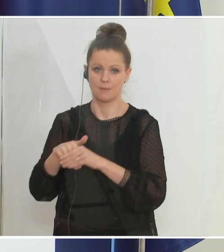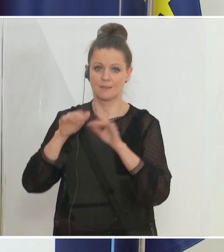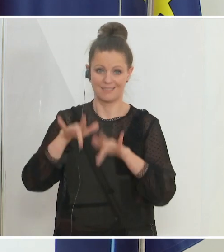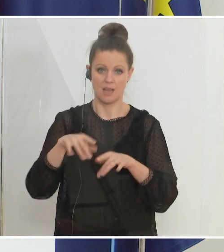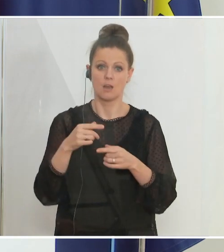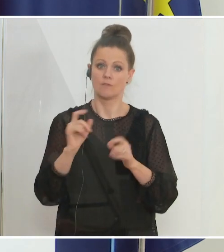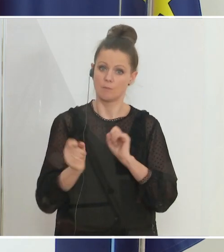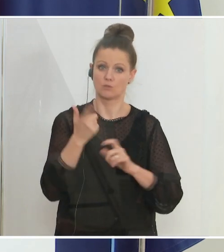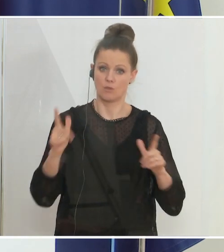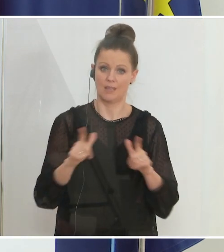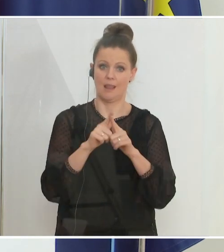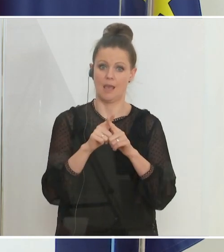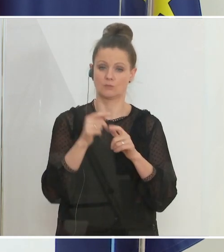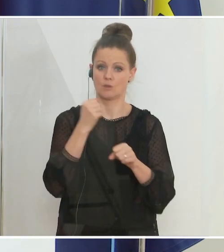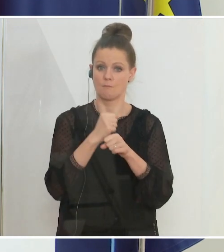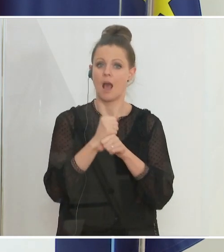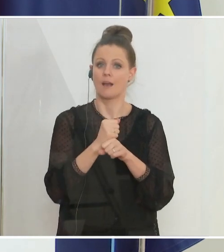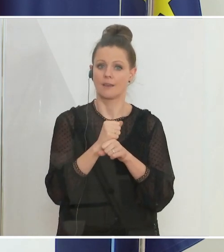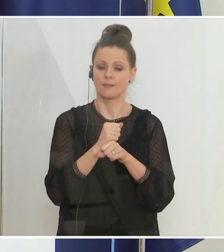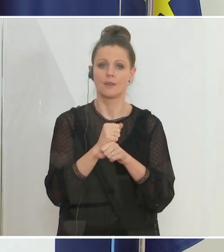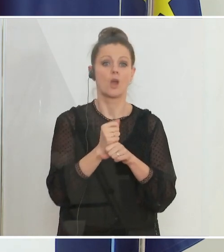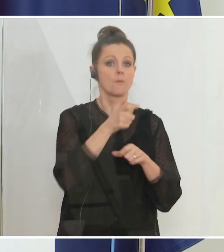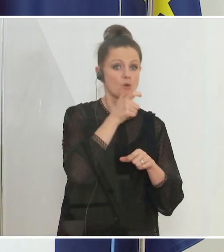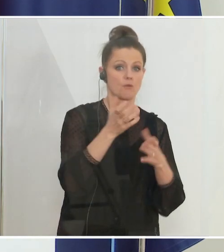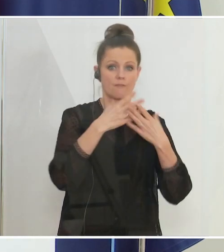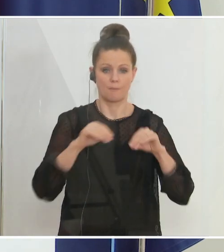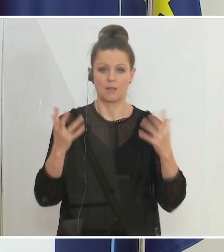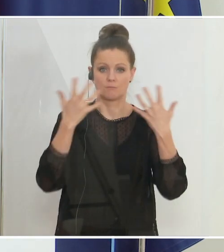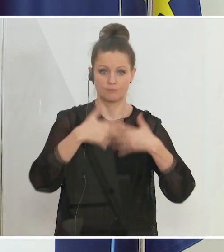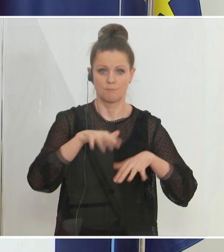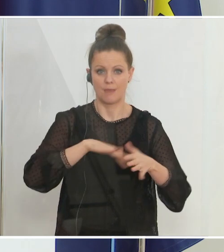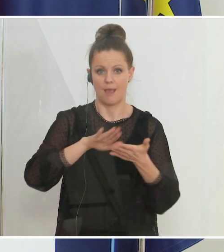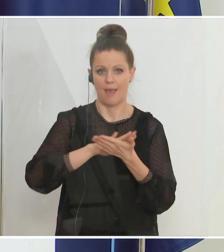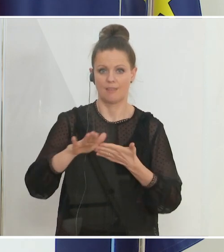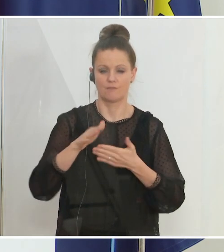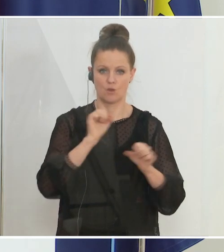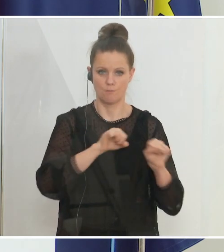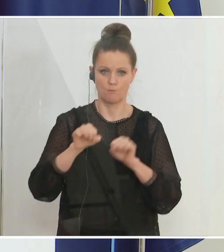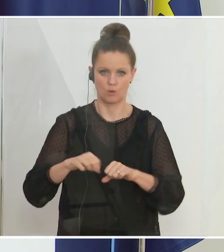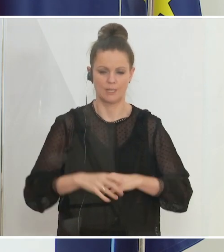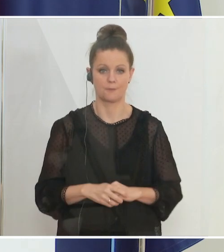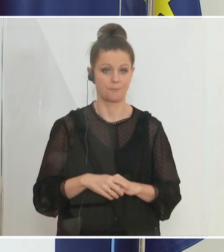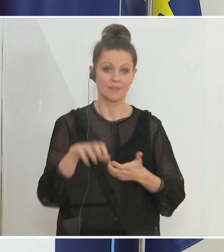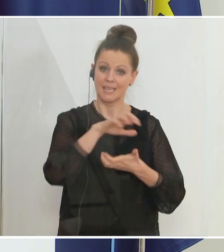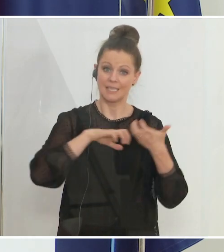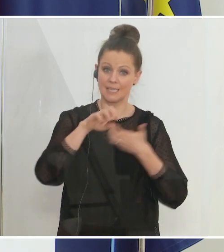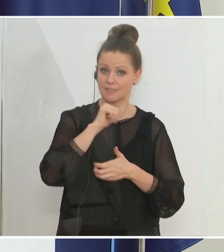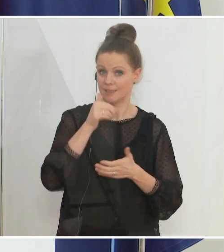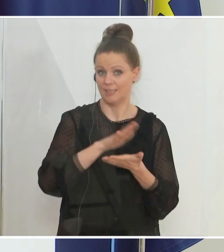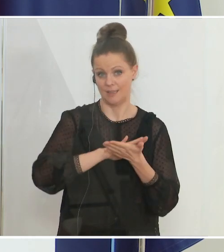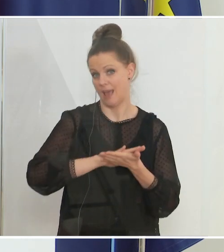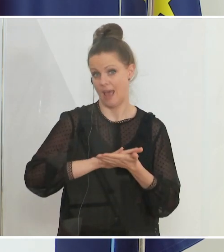besonders leisten müssen, die Vereinbarkeit von Beruf und Familie erleichtert wird. Die Krise ist nicht einfach